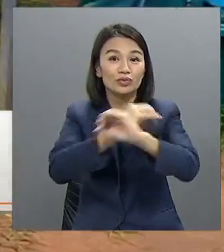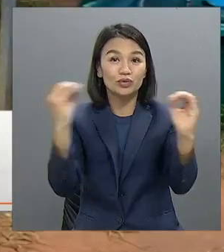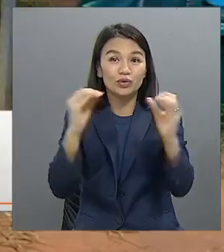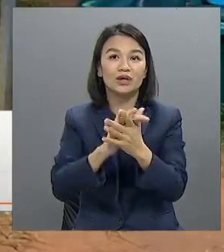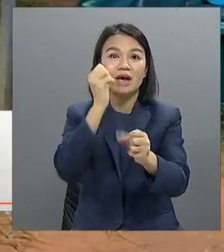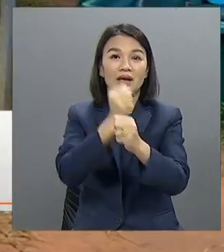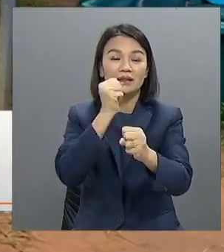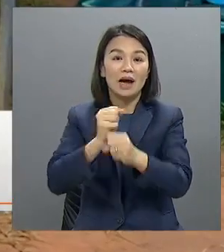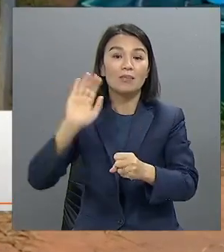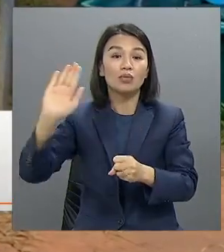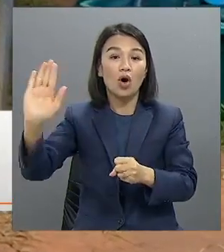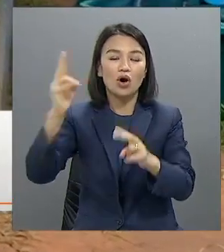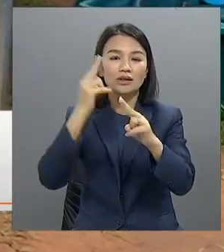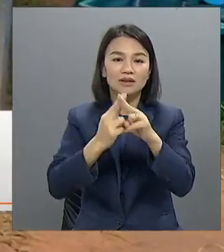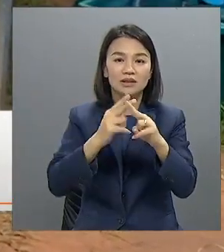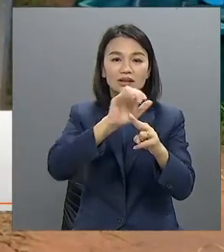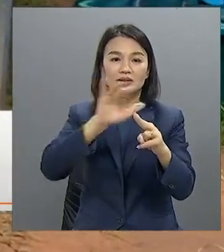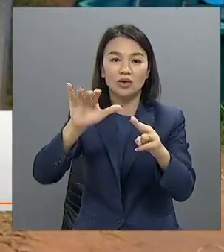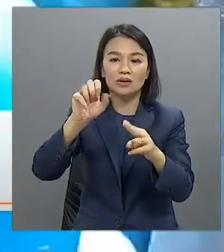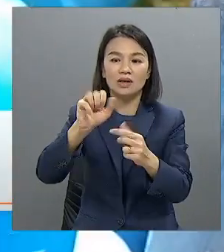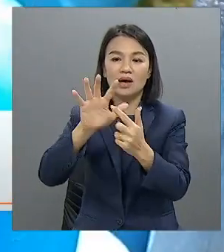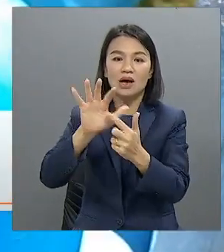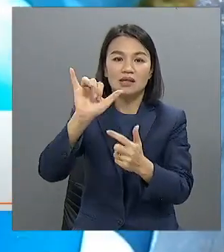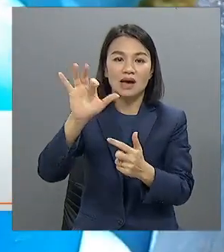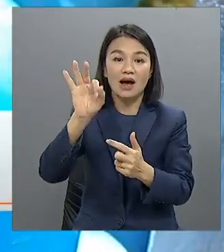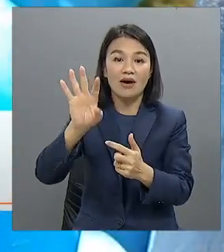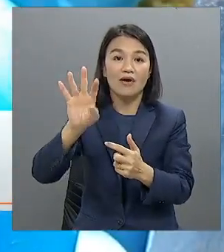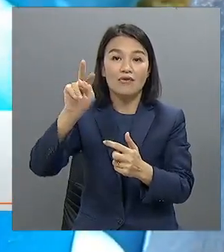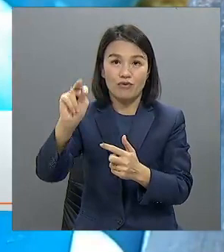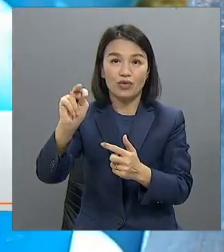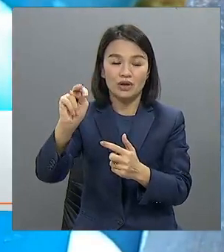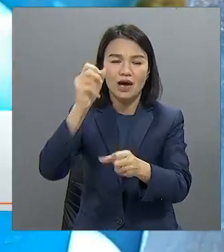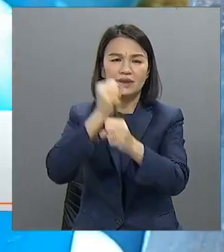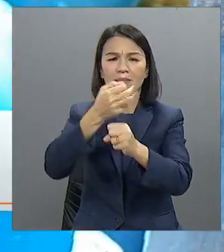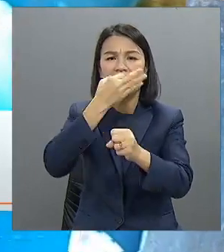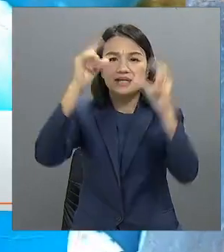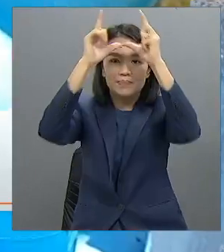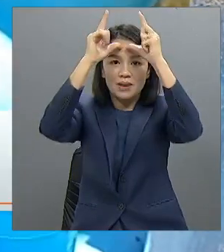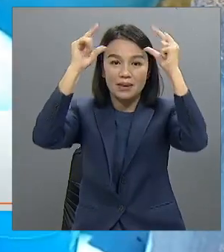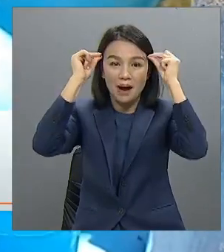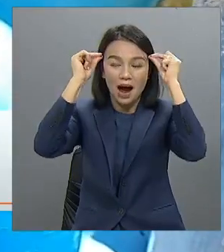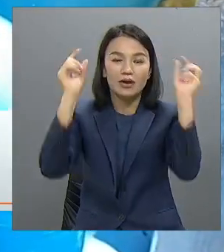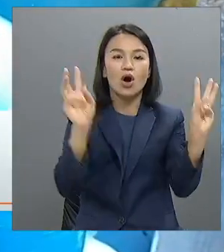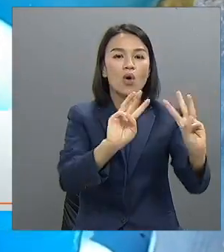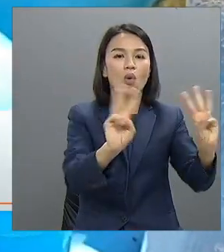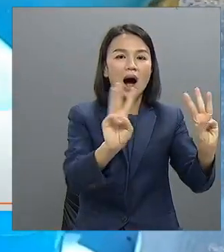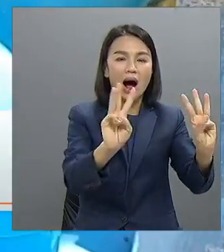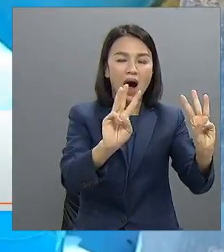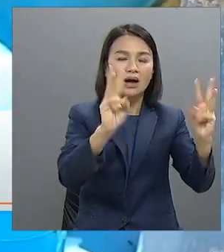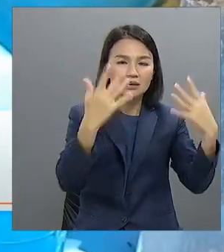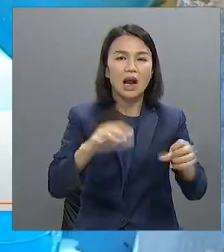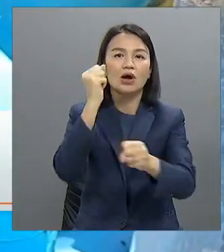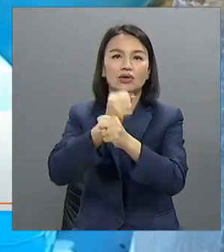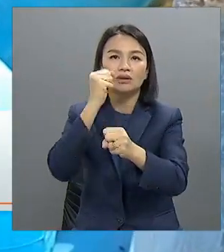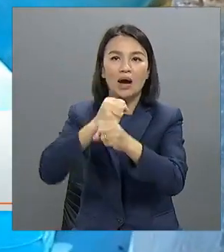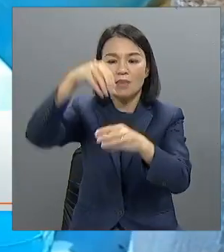ายฝนประจงพยาบาลประจำโรงพยาบาลแห่งหนึ่งนะคะที่ใช้เวลาว่างหลังจากการทำงานมาศึกษาวิธีการปลูกแล้วก็